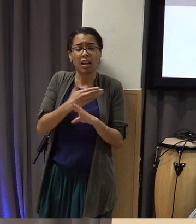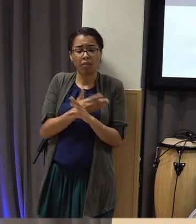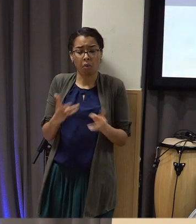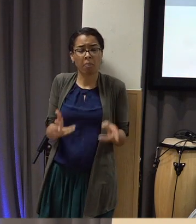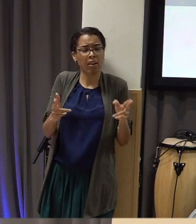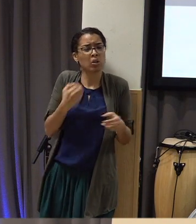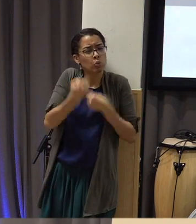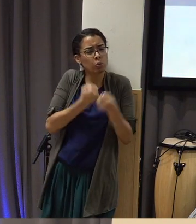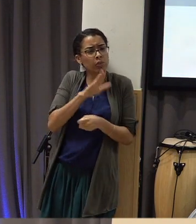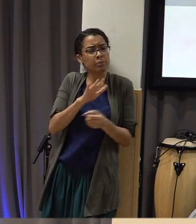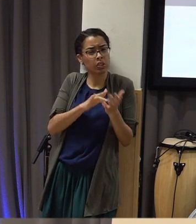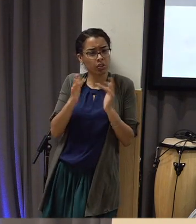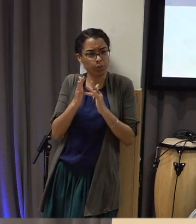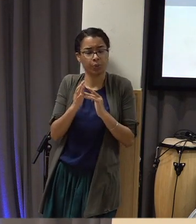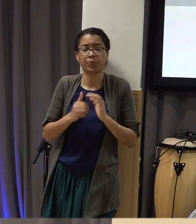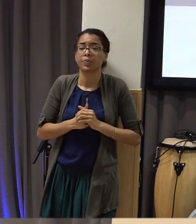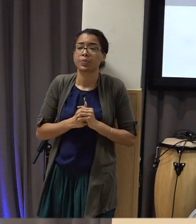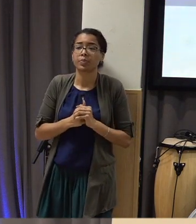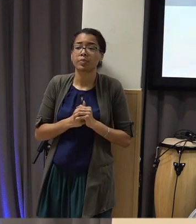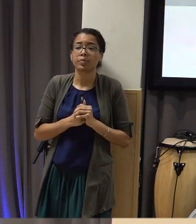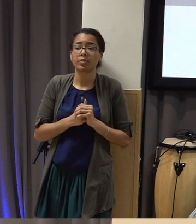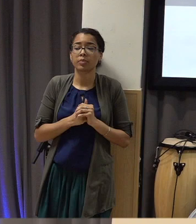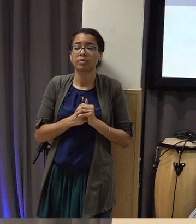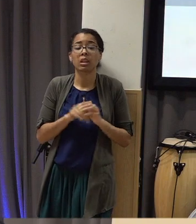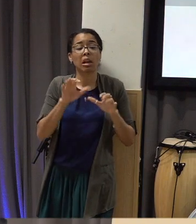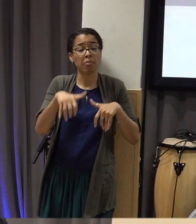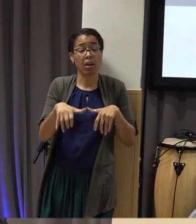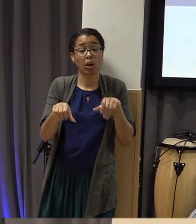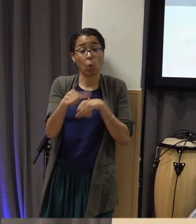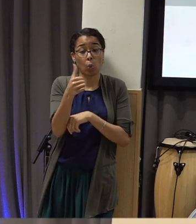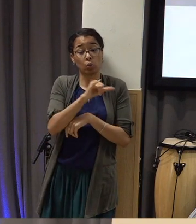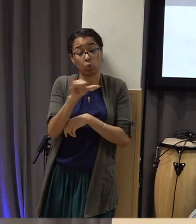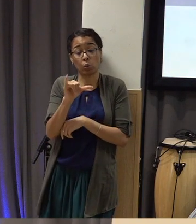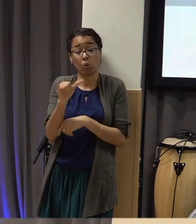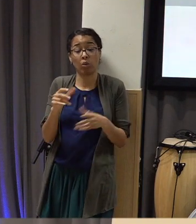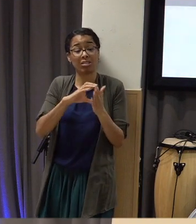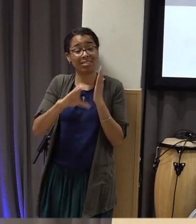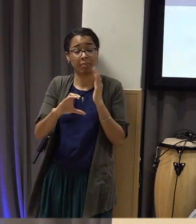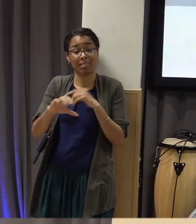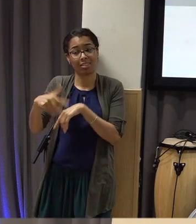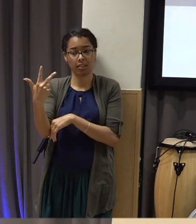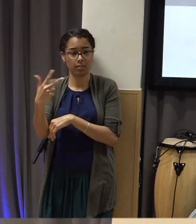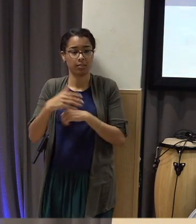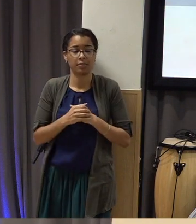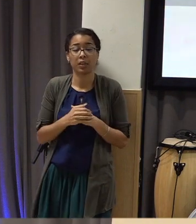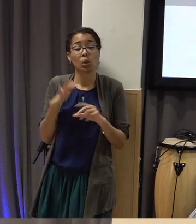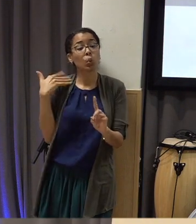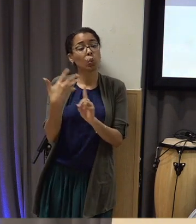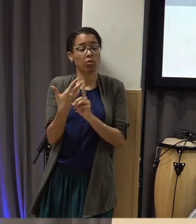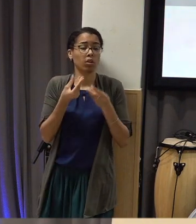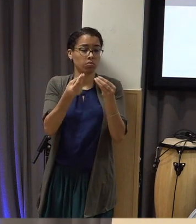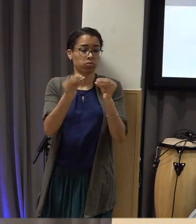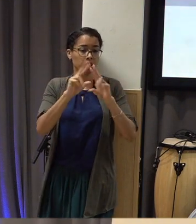est dans le livre de Marc au chapitre 11 jusqu'au chapitre 13. Donc je vous donne juste le contexte. Il y